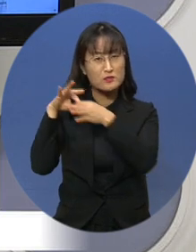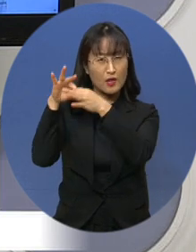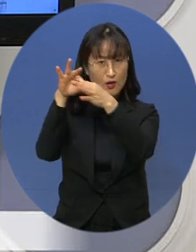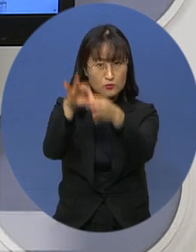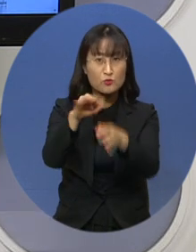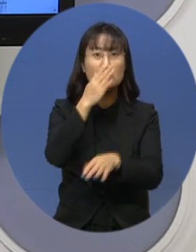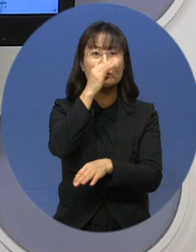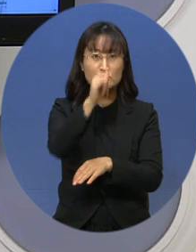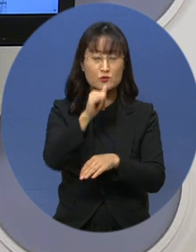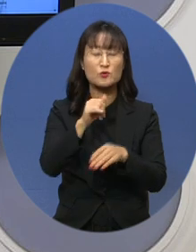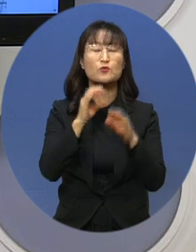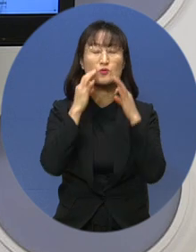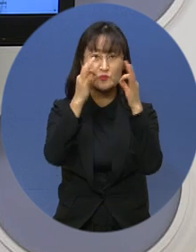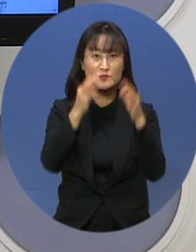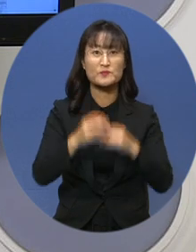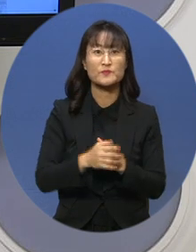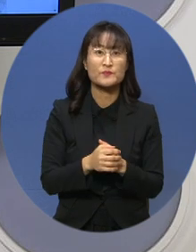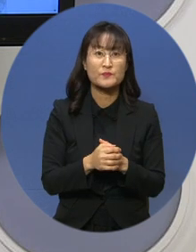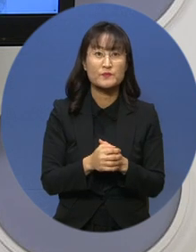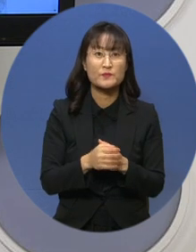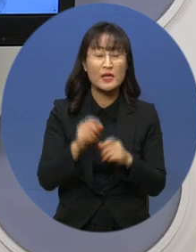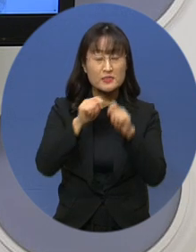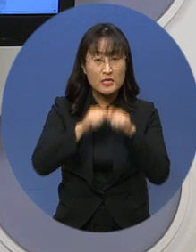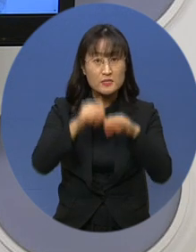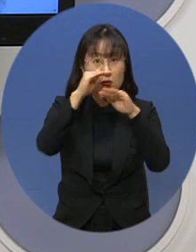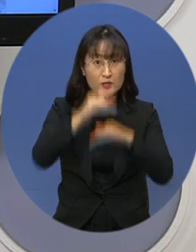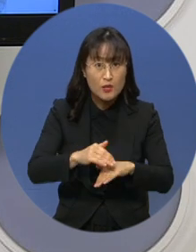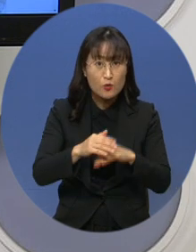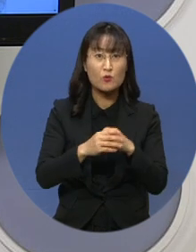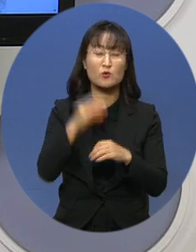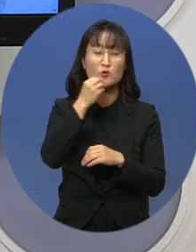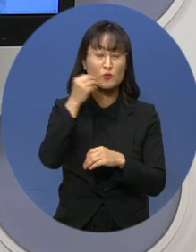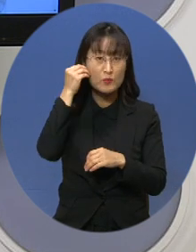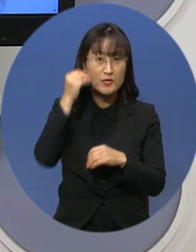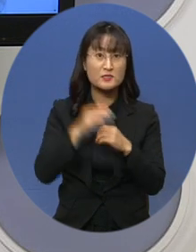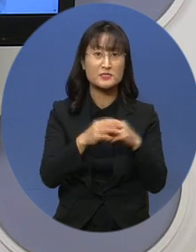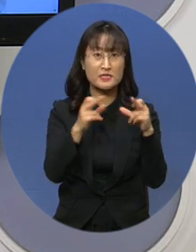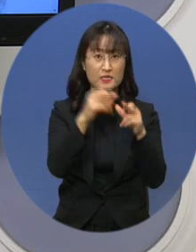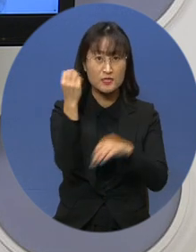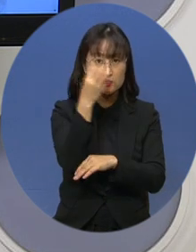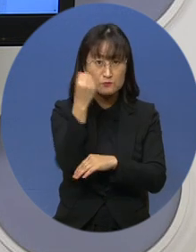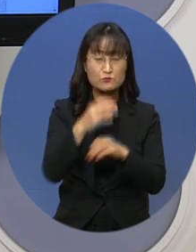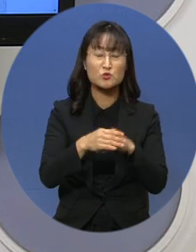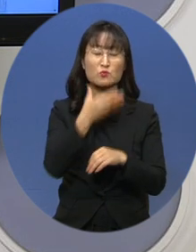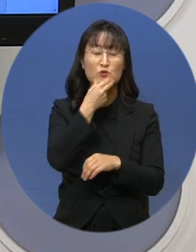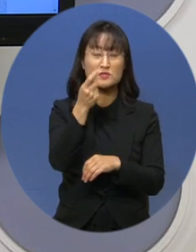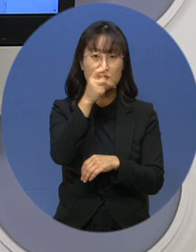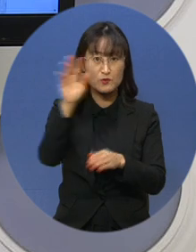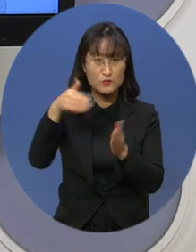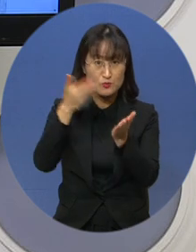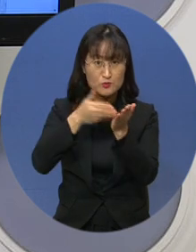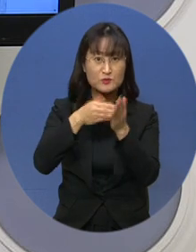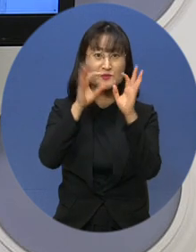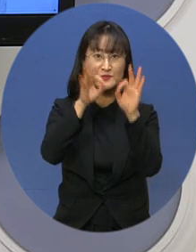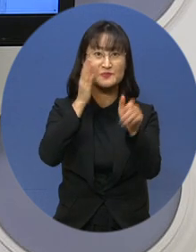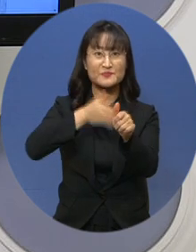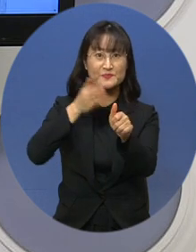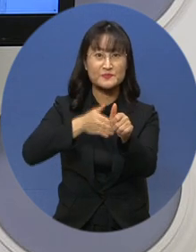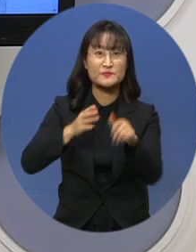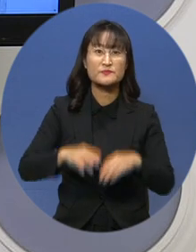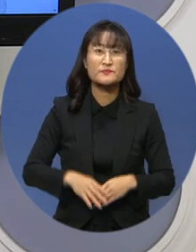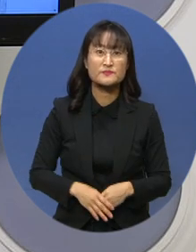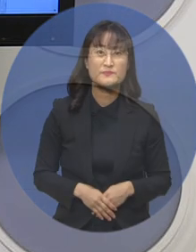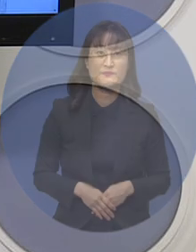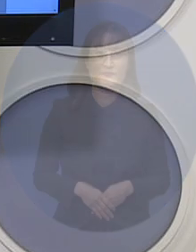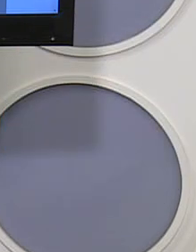했습니다 이밖에 자세한 사항은 외 편 쏜 페이지와 장애인 신문 복지 tv 뉴스를 통해 확인할 수 있습니다